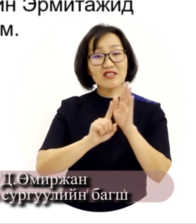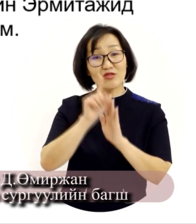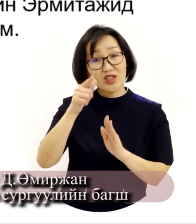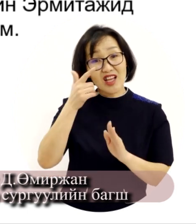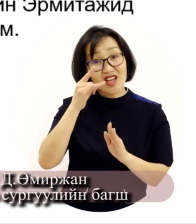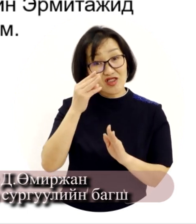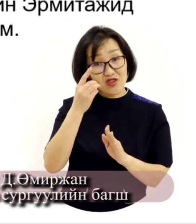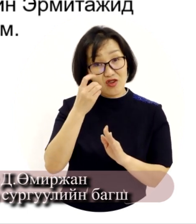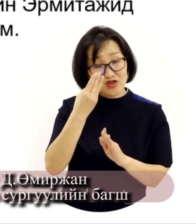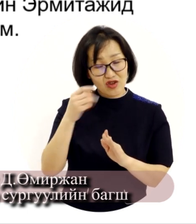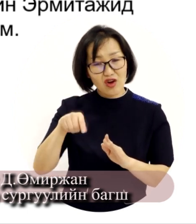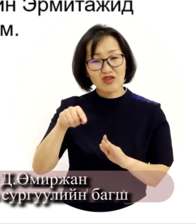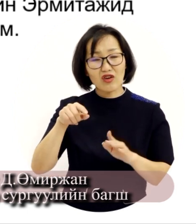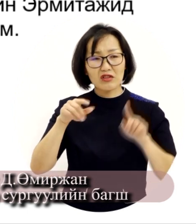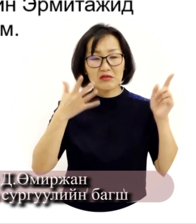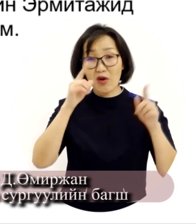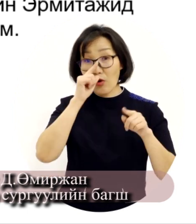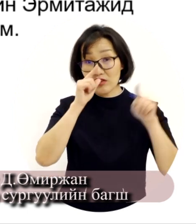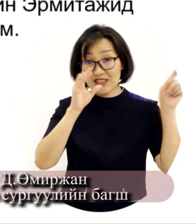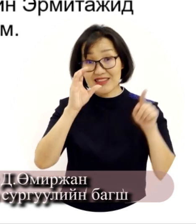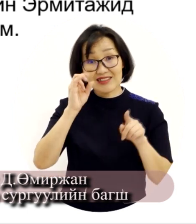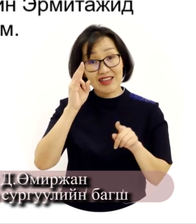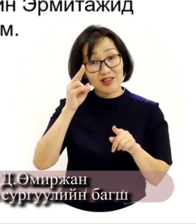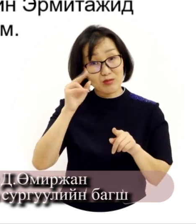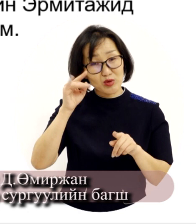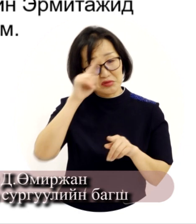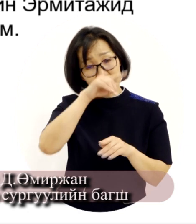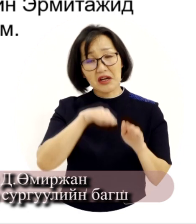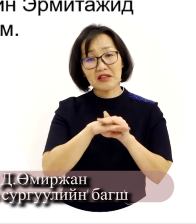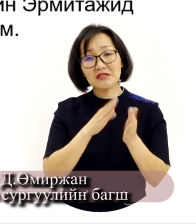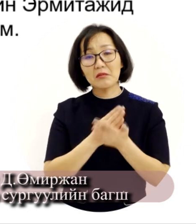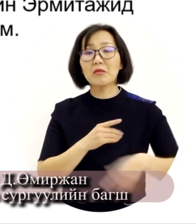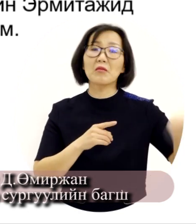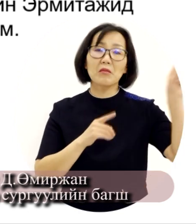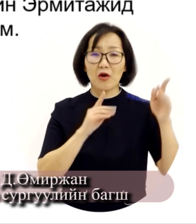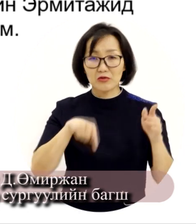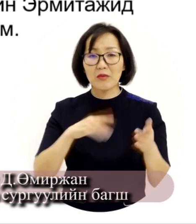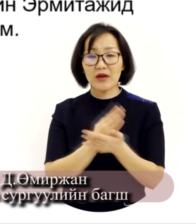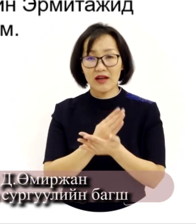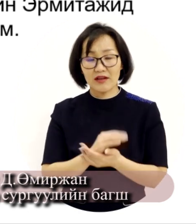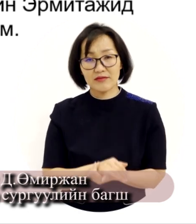кезде Санкт-Петербургтің Эрмитажында сақталған. Бұл көше